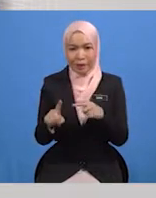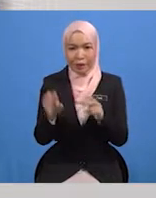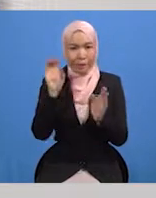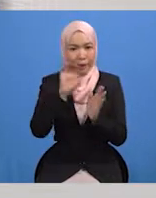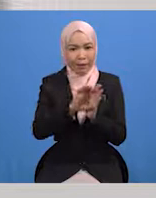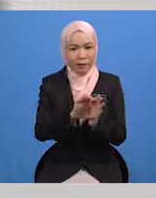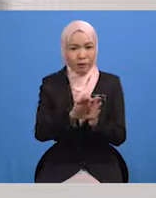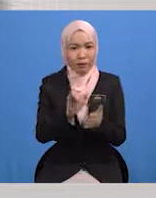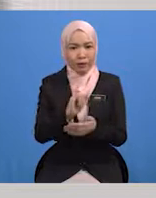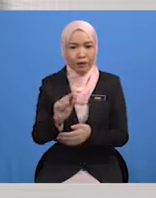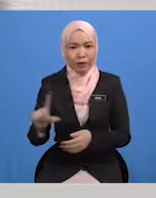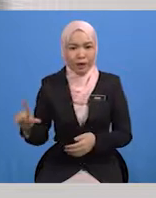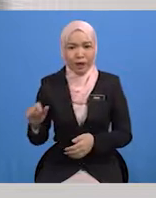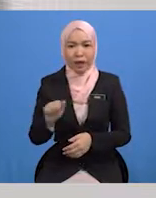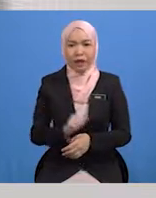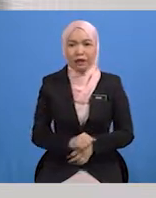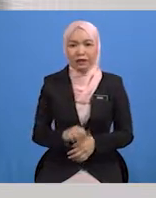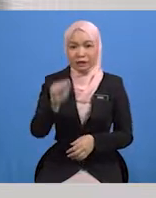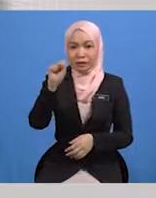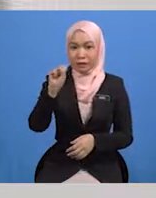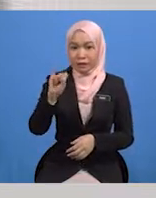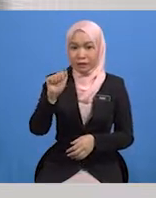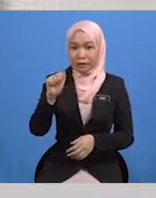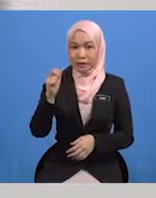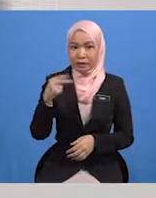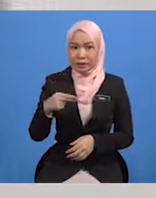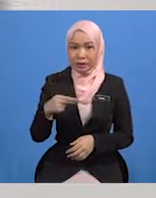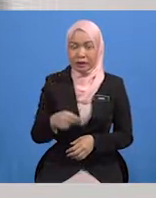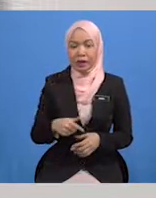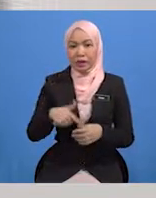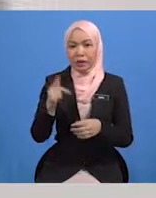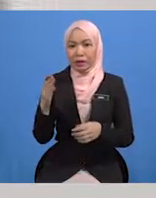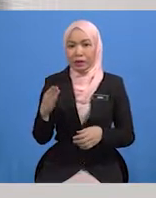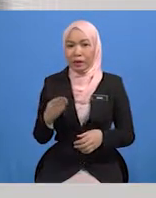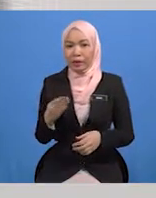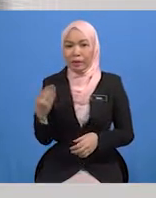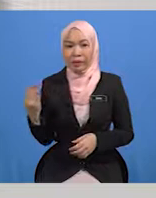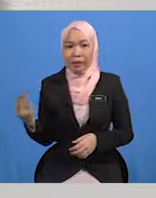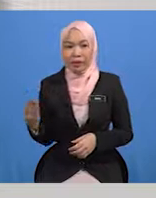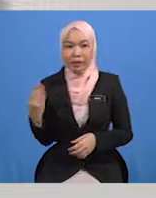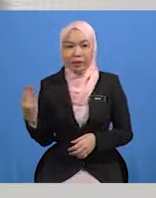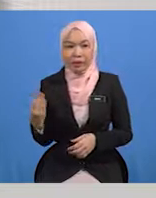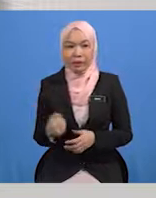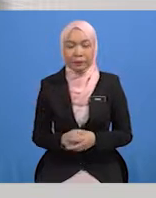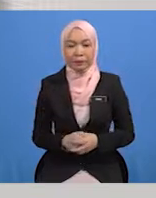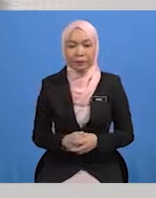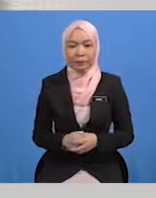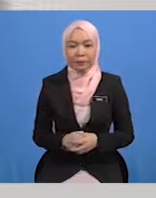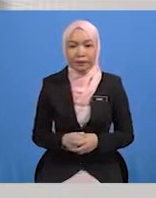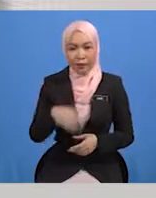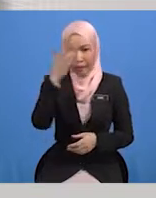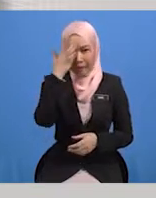Asyah Samiah seorang yang luar biasa, istimewa, cerdik dan kurang